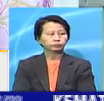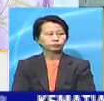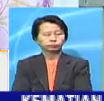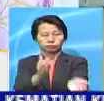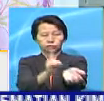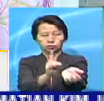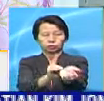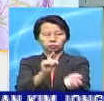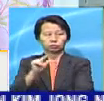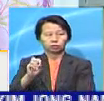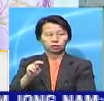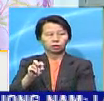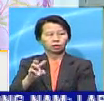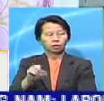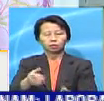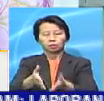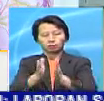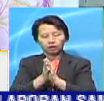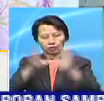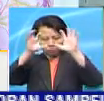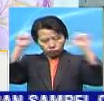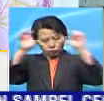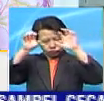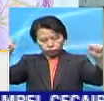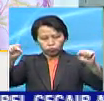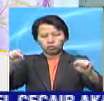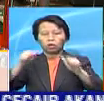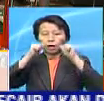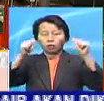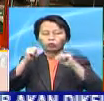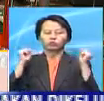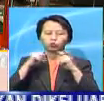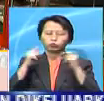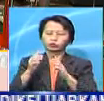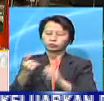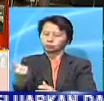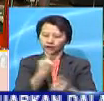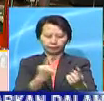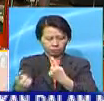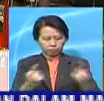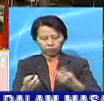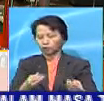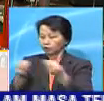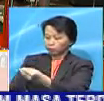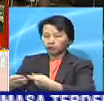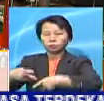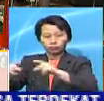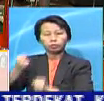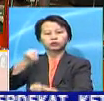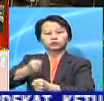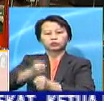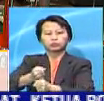Dr. Sri Ganesh turut menyarankan majikan-majikan dari sektor awam dan swasta untuk tampil dan menawarkan peluang